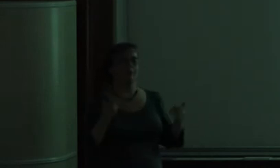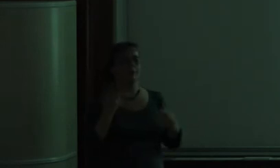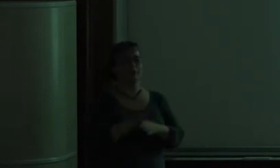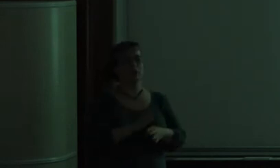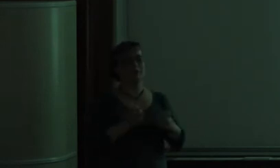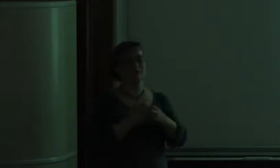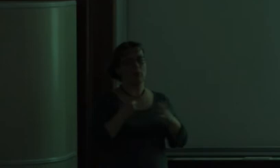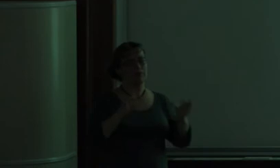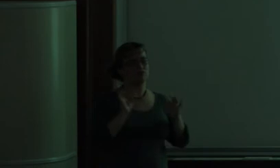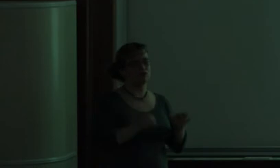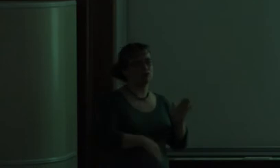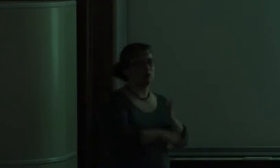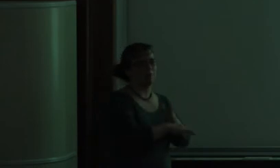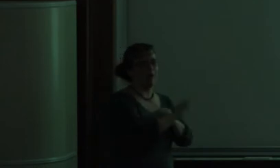jus.